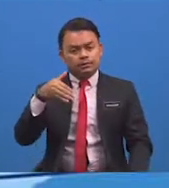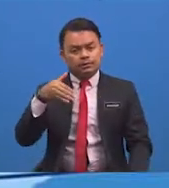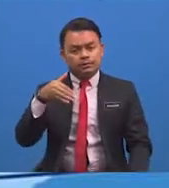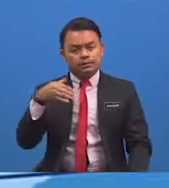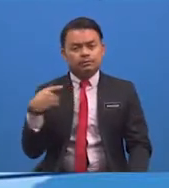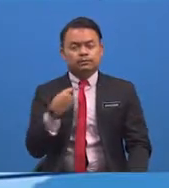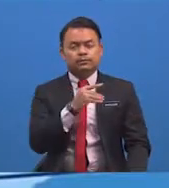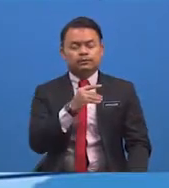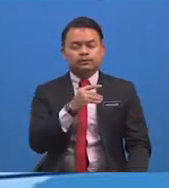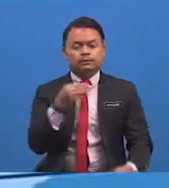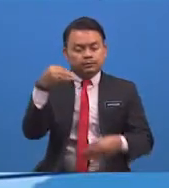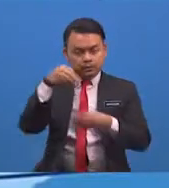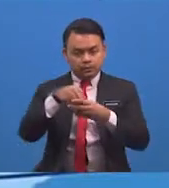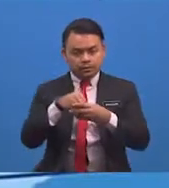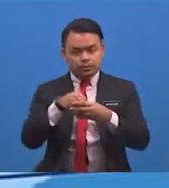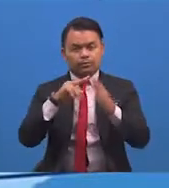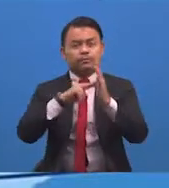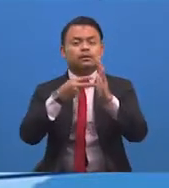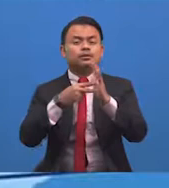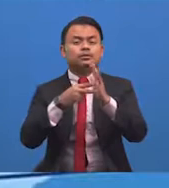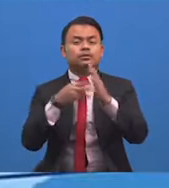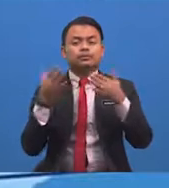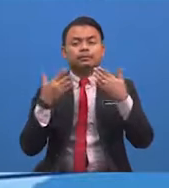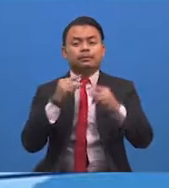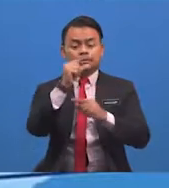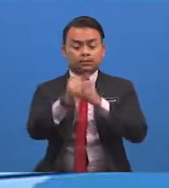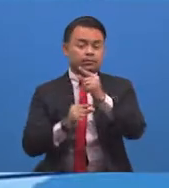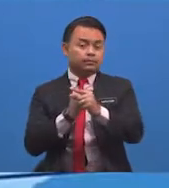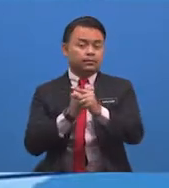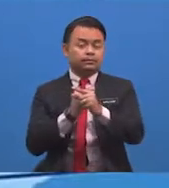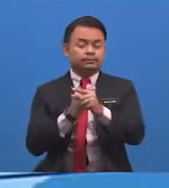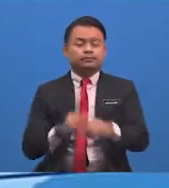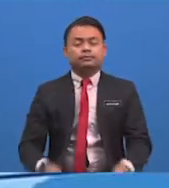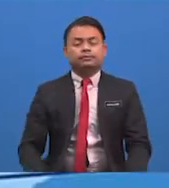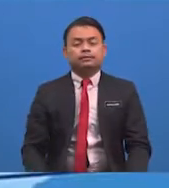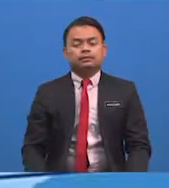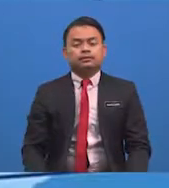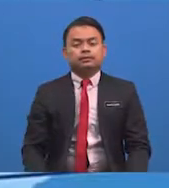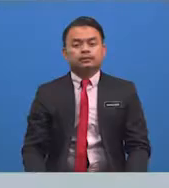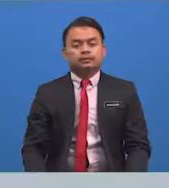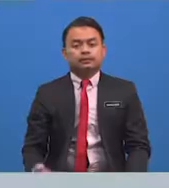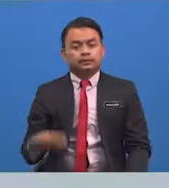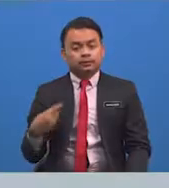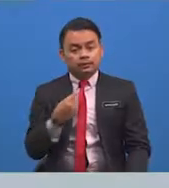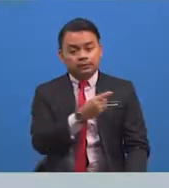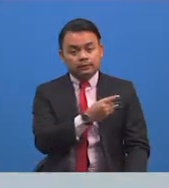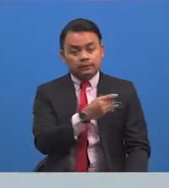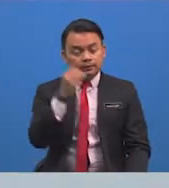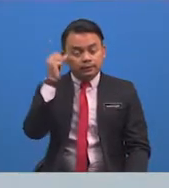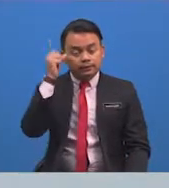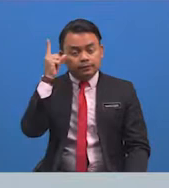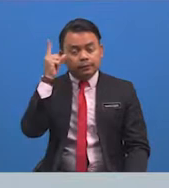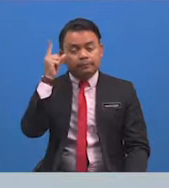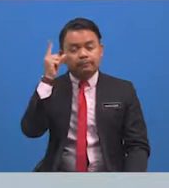pergi kepada maksud pemanasan global, alangkah eloknya kita memahami maksud global itu